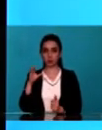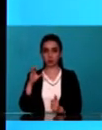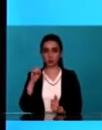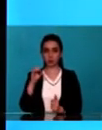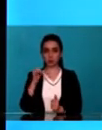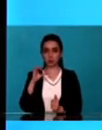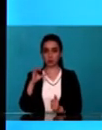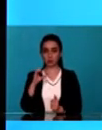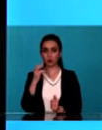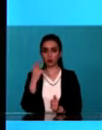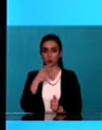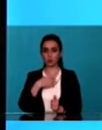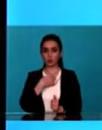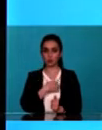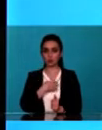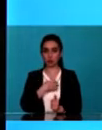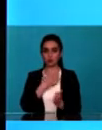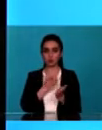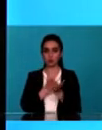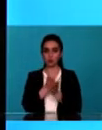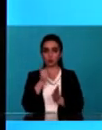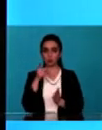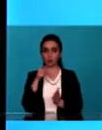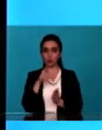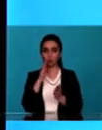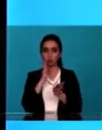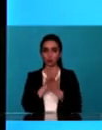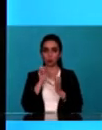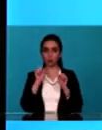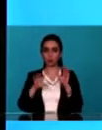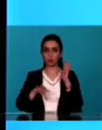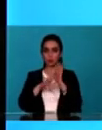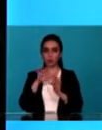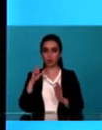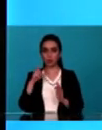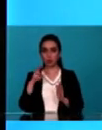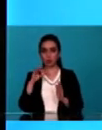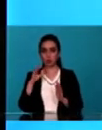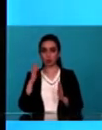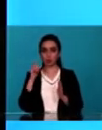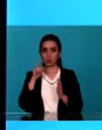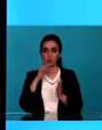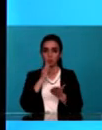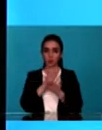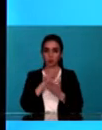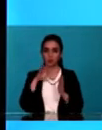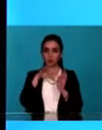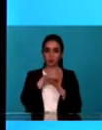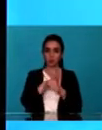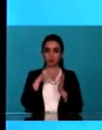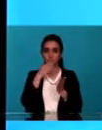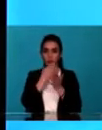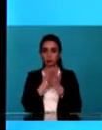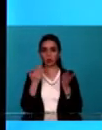Drop Down. Это основной стиль. При нем мы можем не только выбрать элемент из имеющего списка, но и вводить в нем